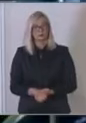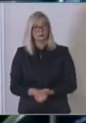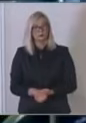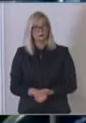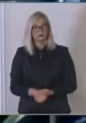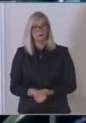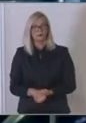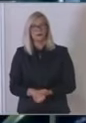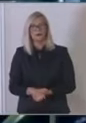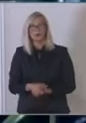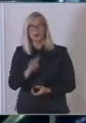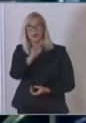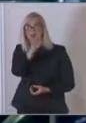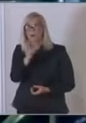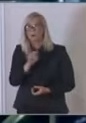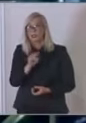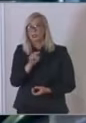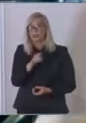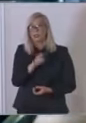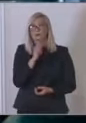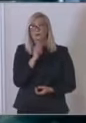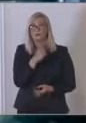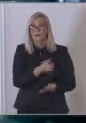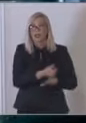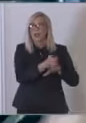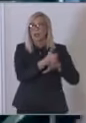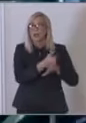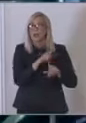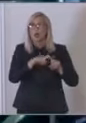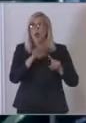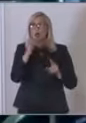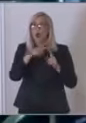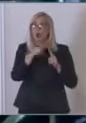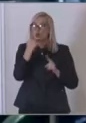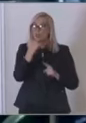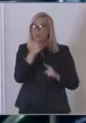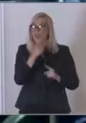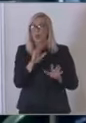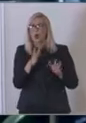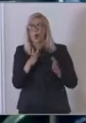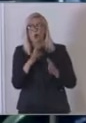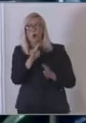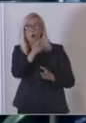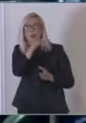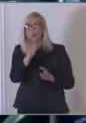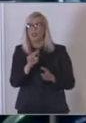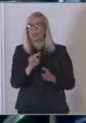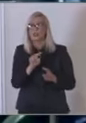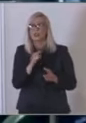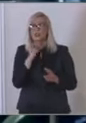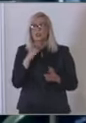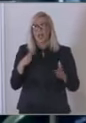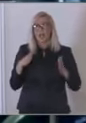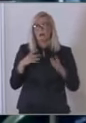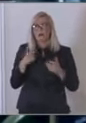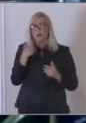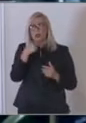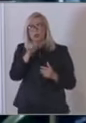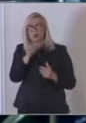Jete drejtuar për kryeministrin Hoti rreth çështjes kufive për shkak të rritjes së